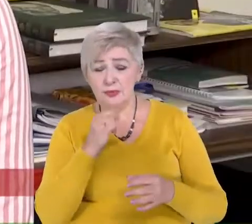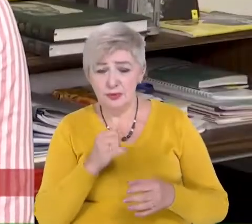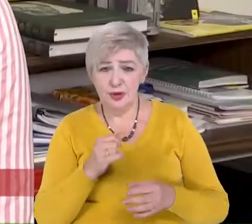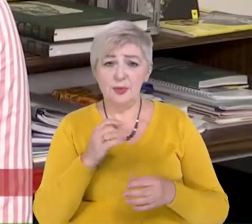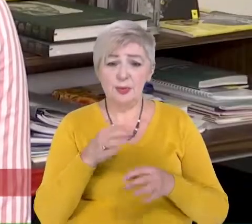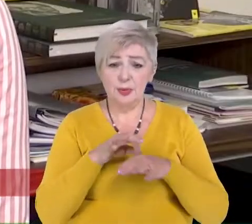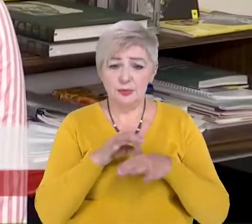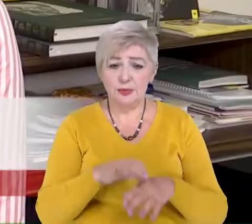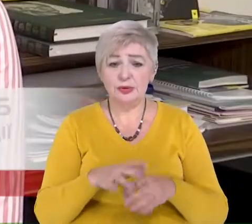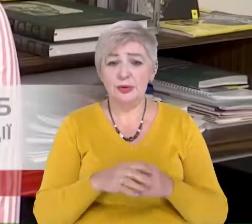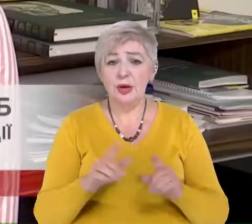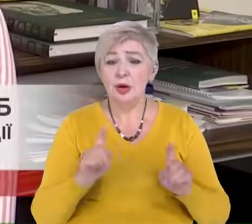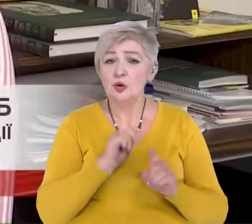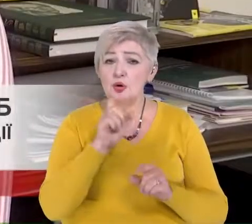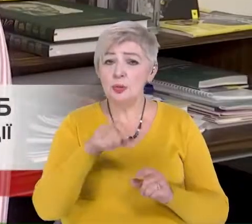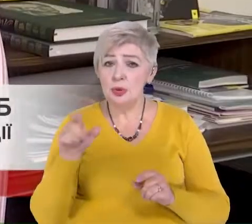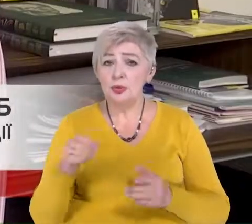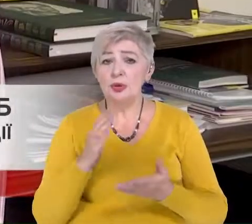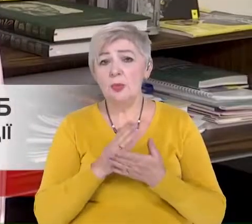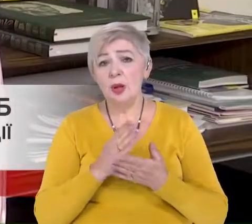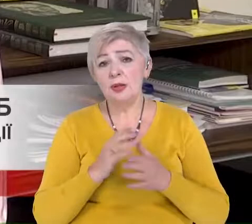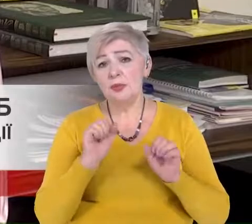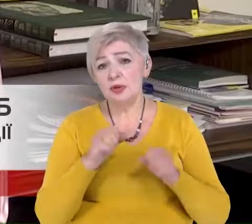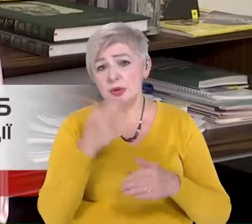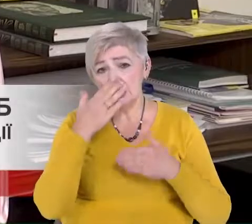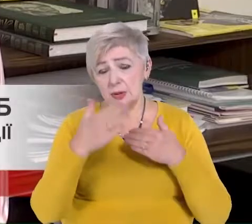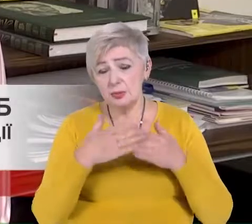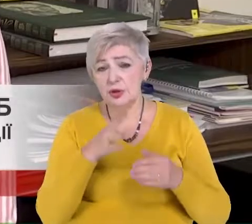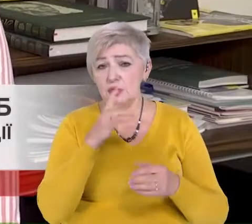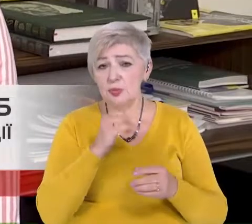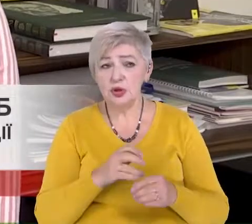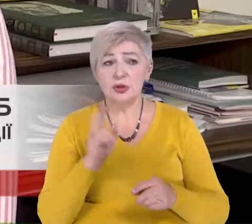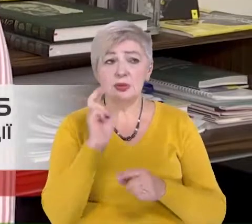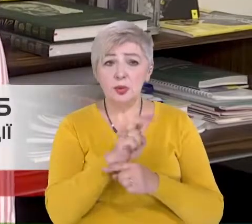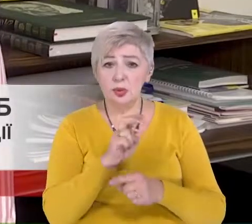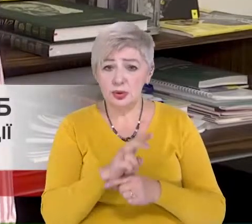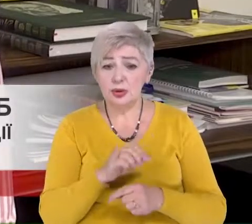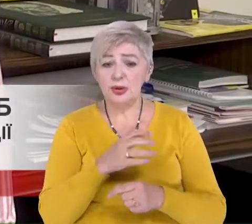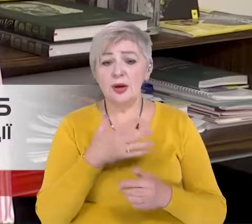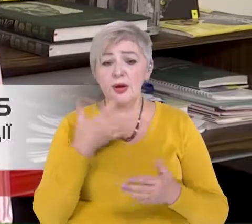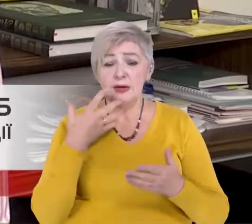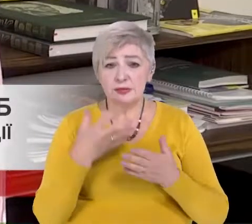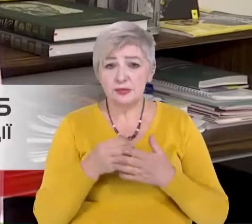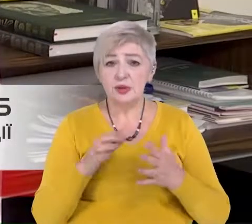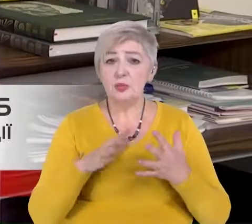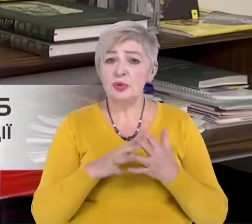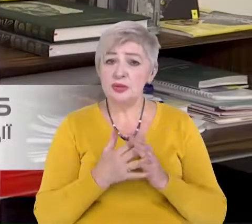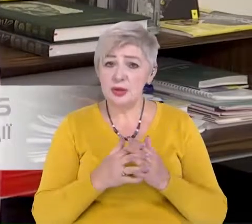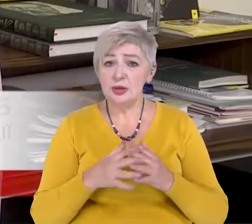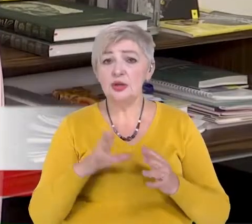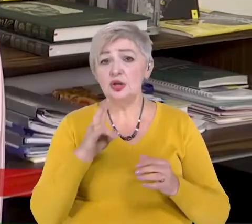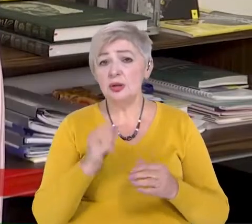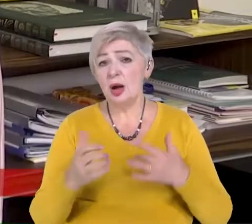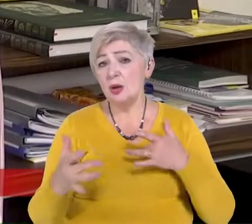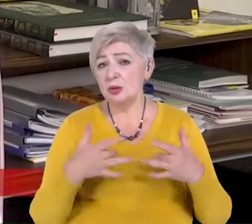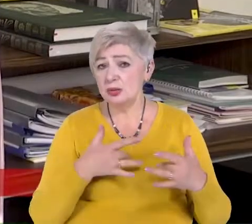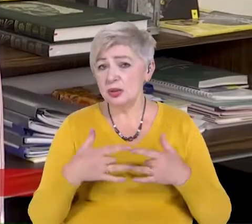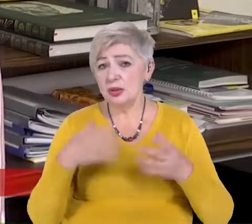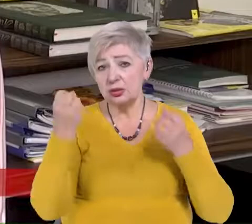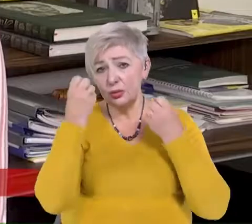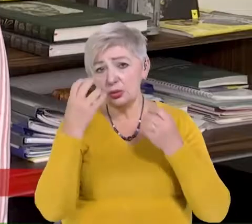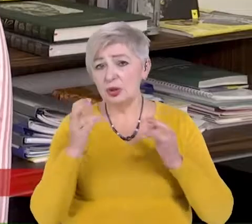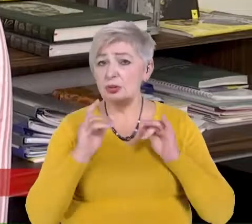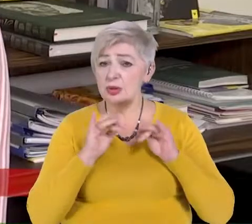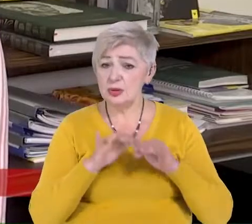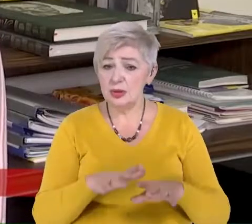щоб мешканці мали можливість найближчим часом вже ходити саме у своєму селищі на концерти, культурні